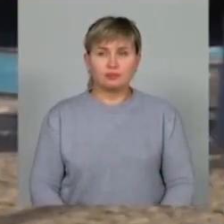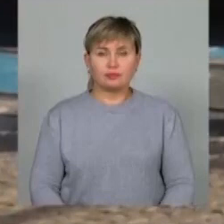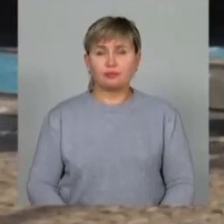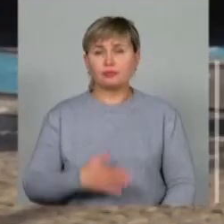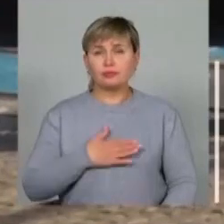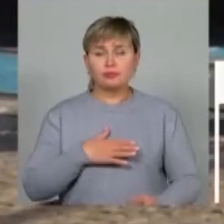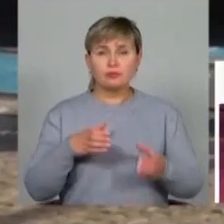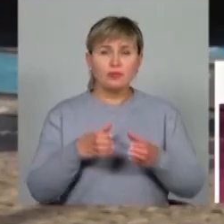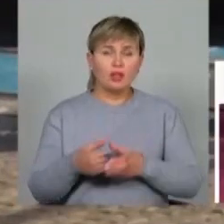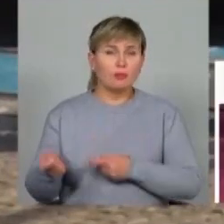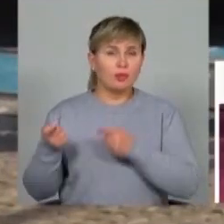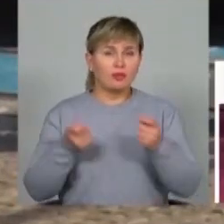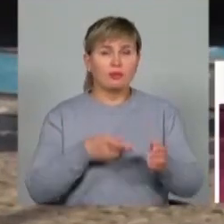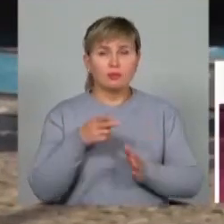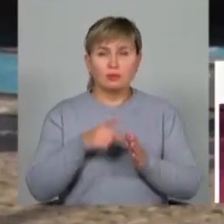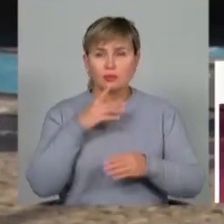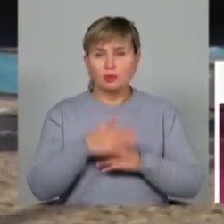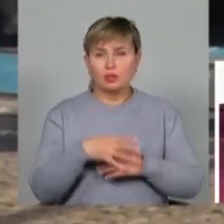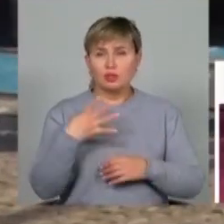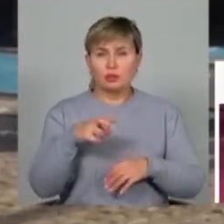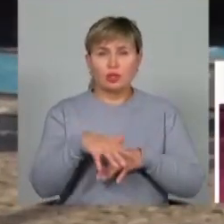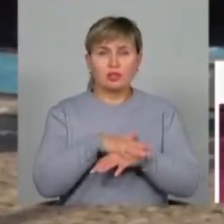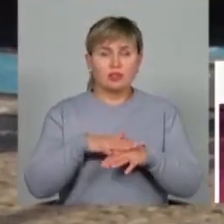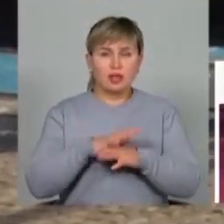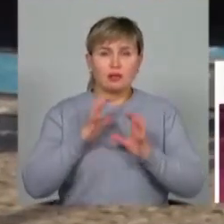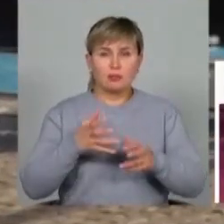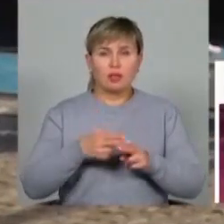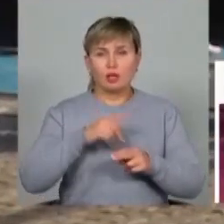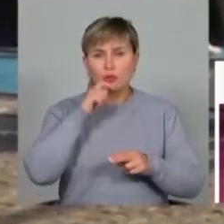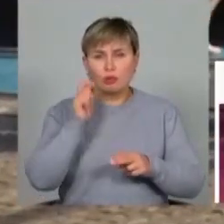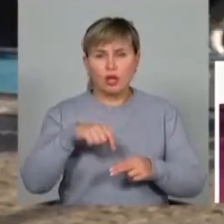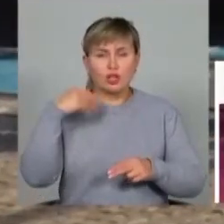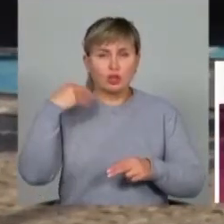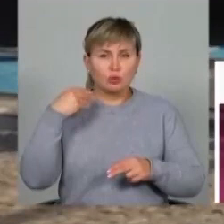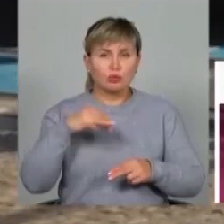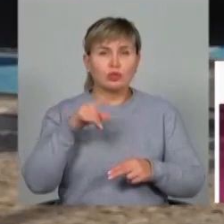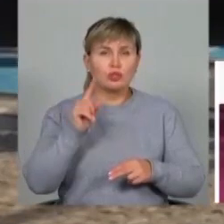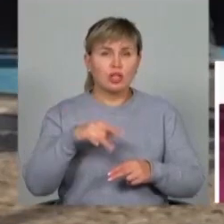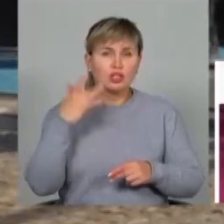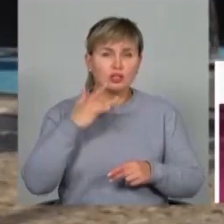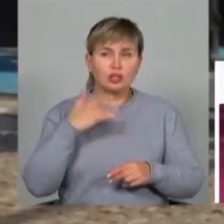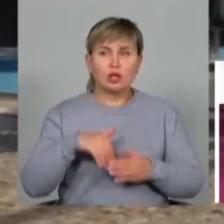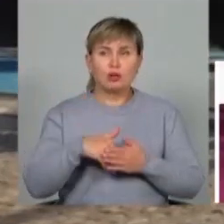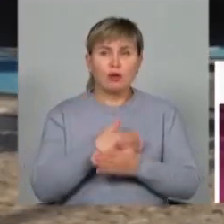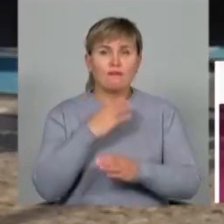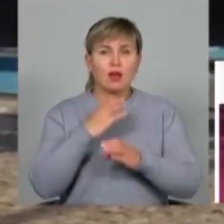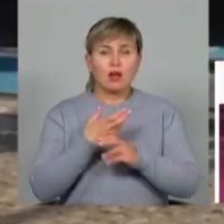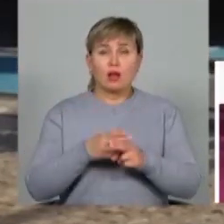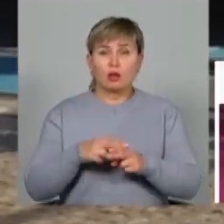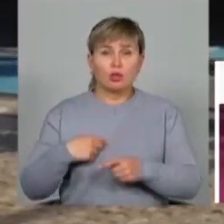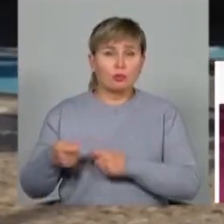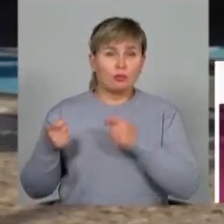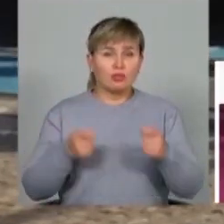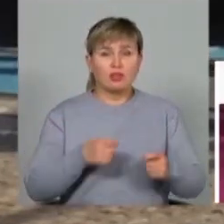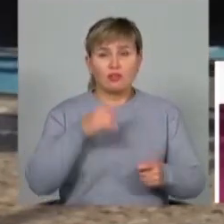Наша компания поставляет поезда почти в 40 стран мира. Это Украина, Турция и даже США. Новые вагоны, которые мы поставили в